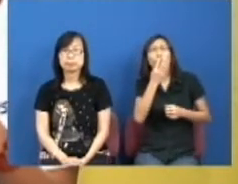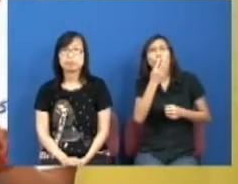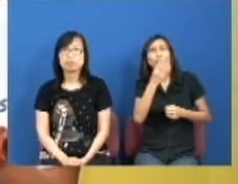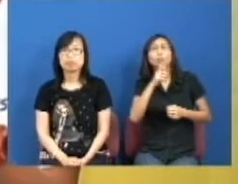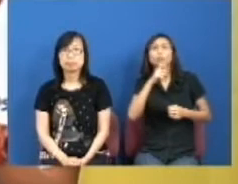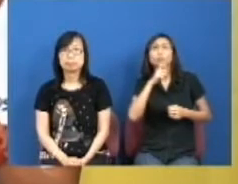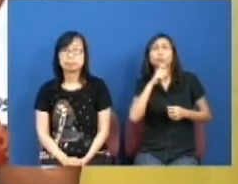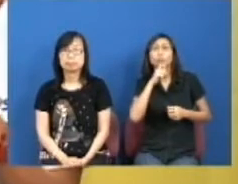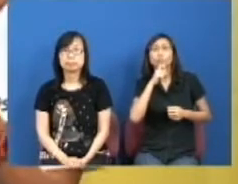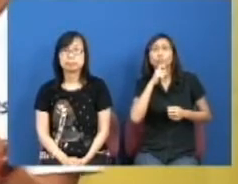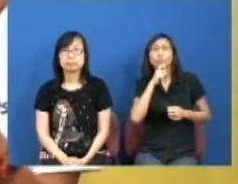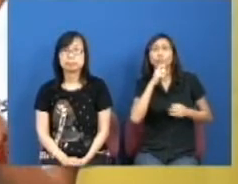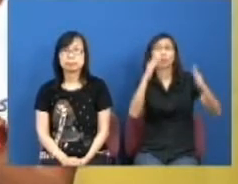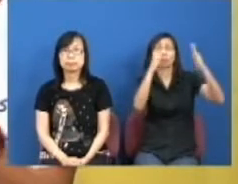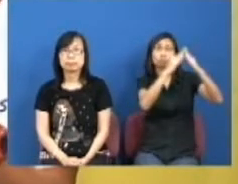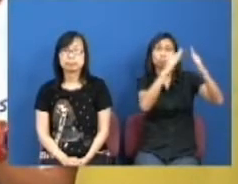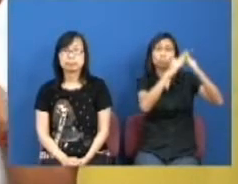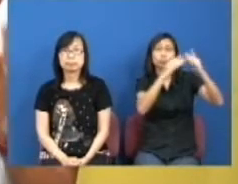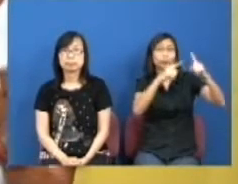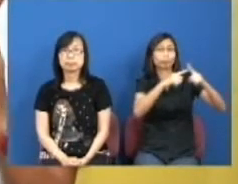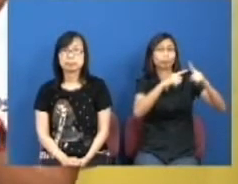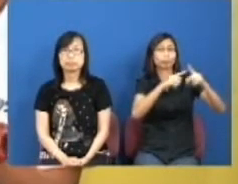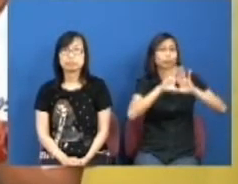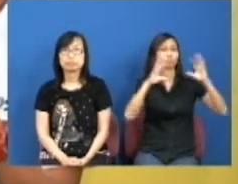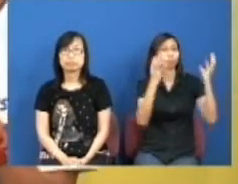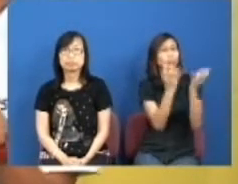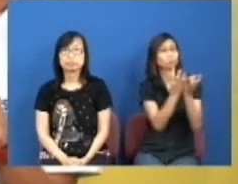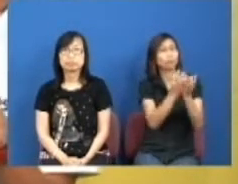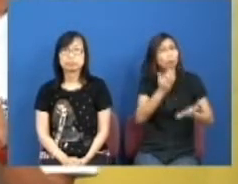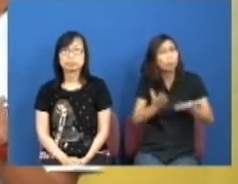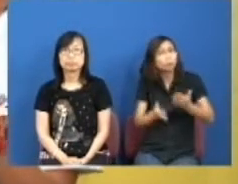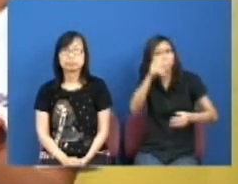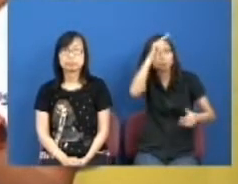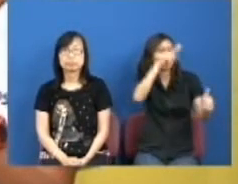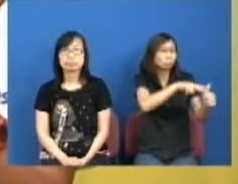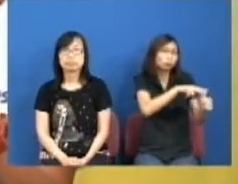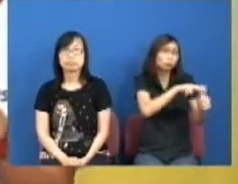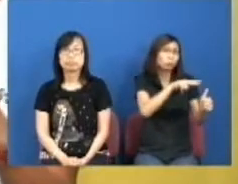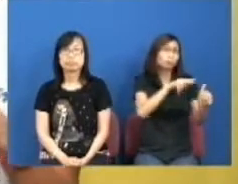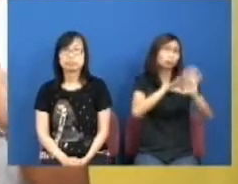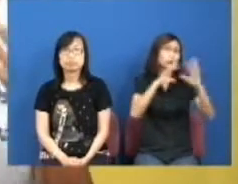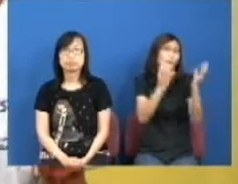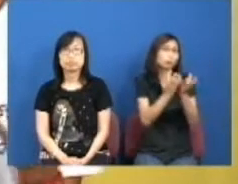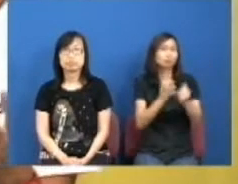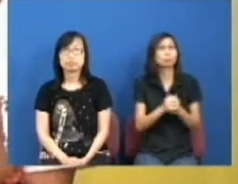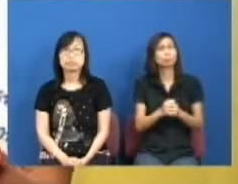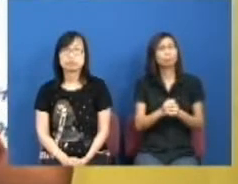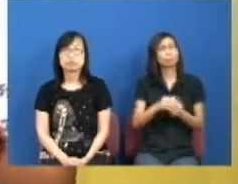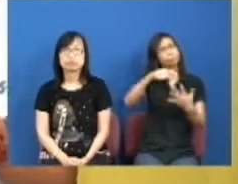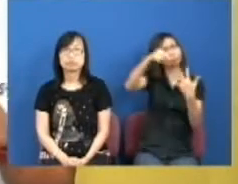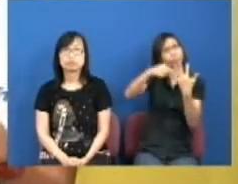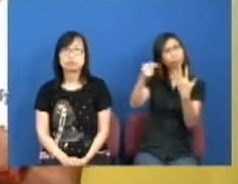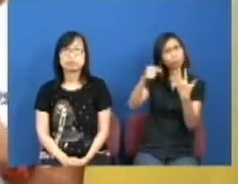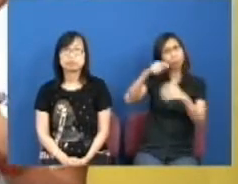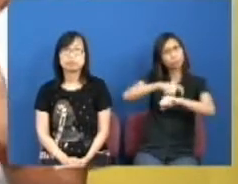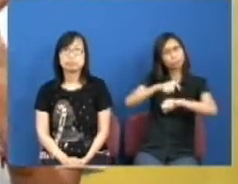謂即是居民組織啊，或者一些政治組織，咦，點解逢親選舉出嚟時候咧，就出曬嚟，咁然之後咧